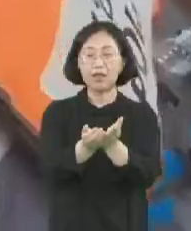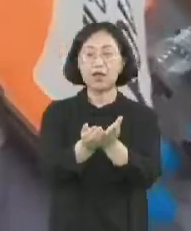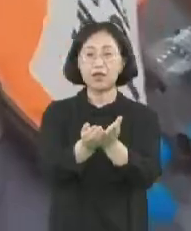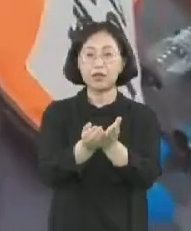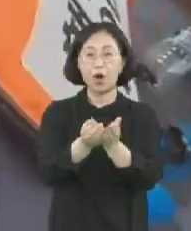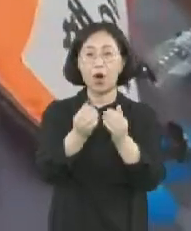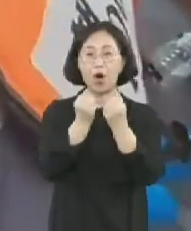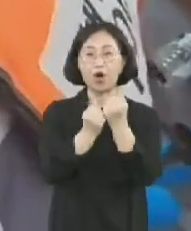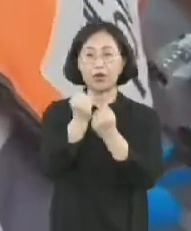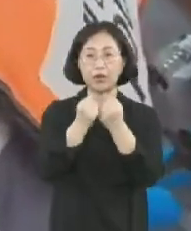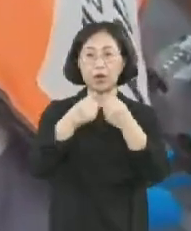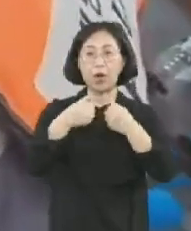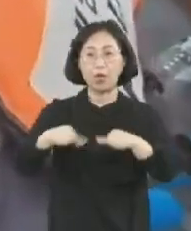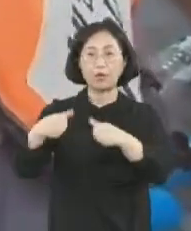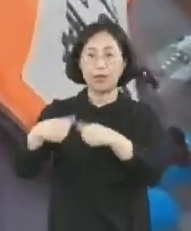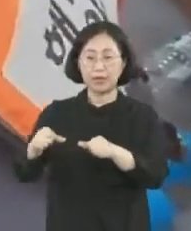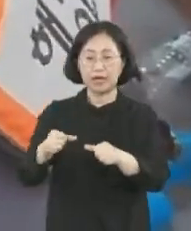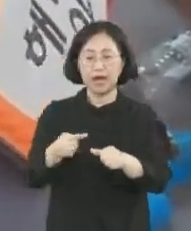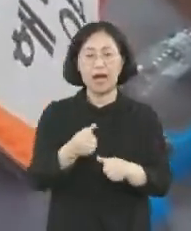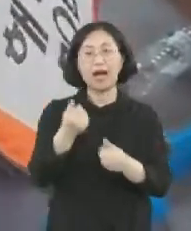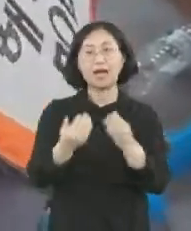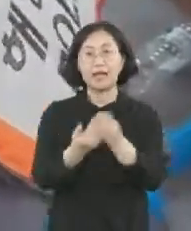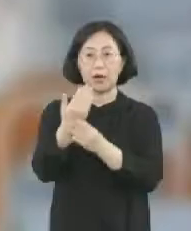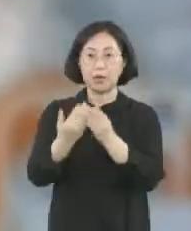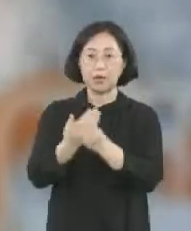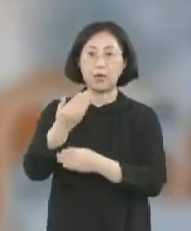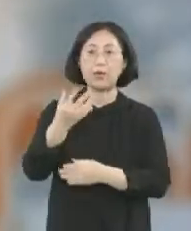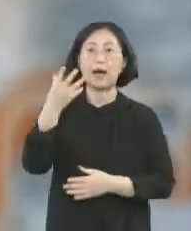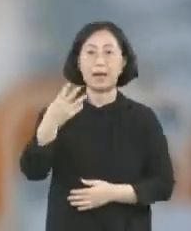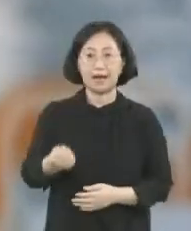일으키는 등 서해안에서 회상 사고가 잇따랐습니다